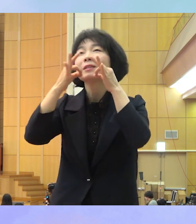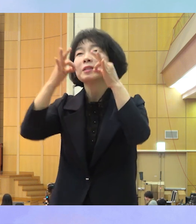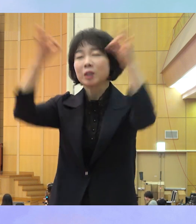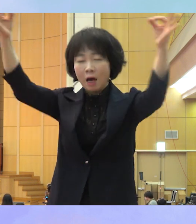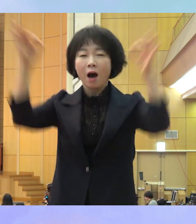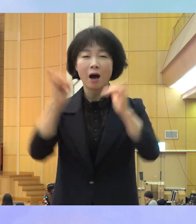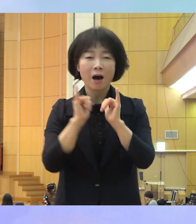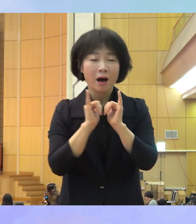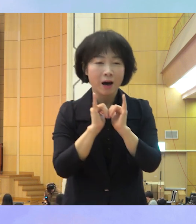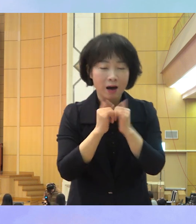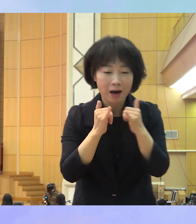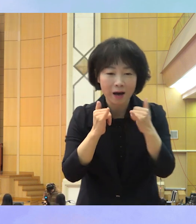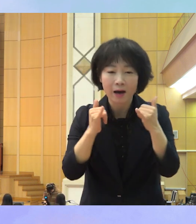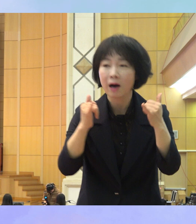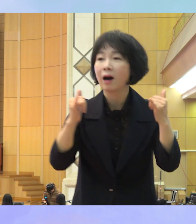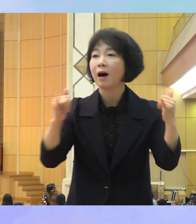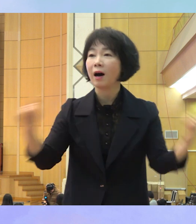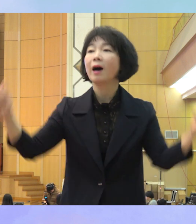부르는